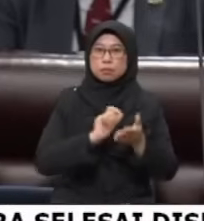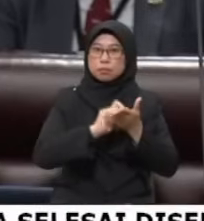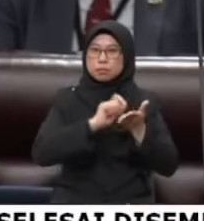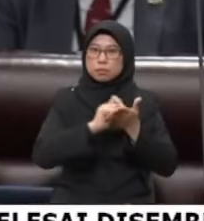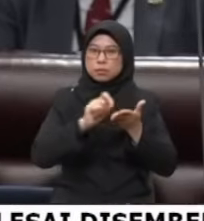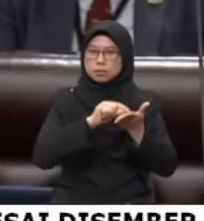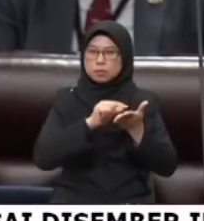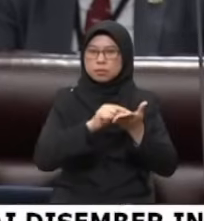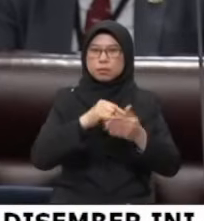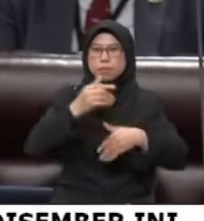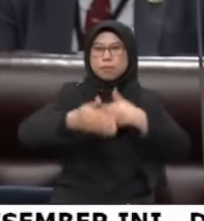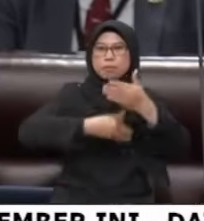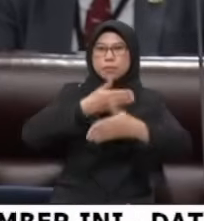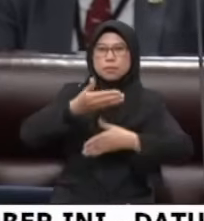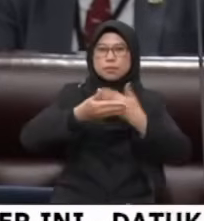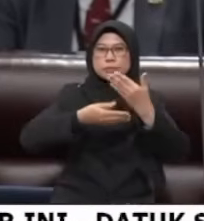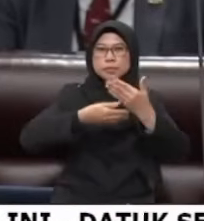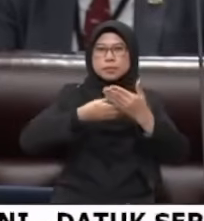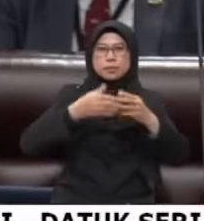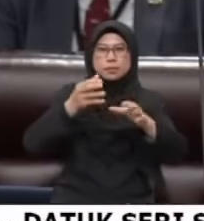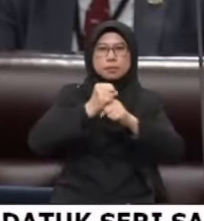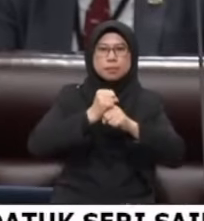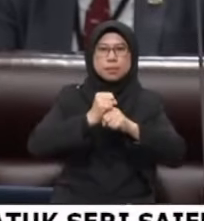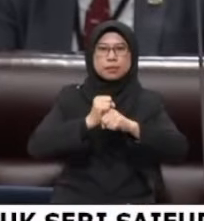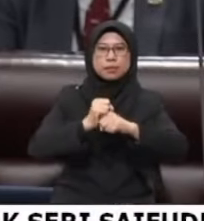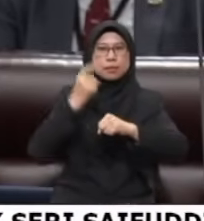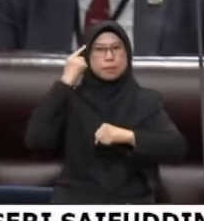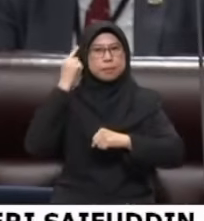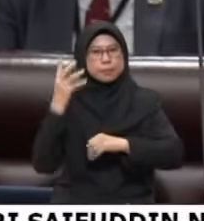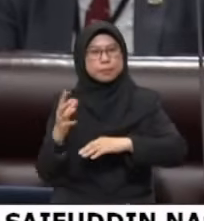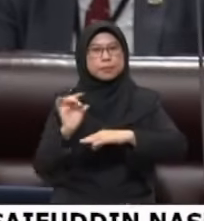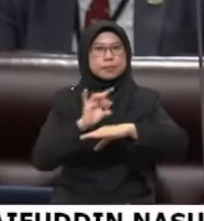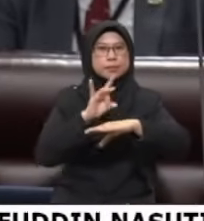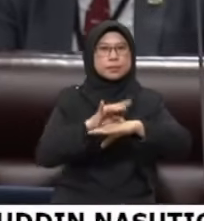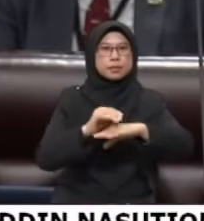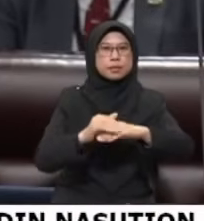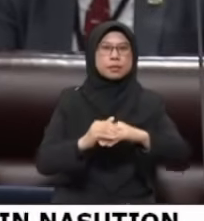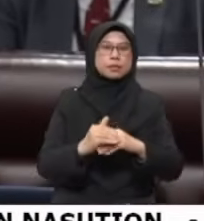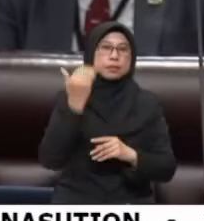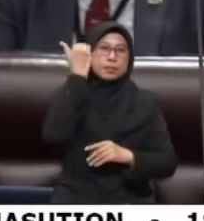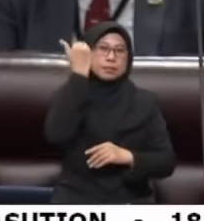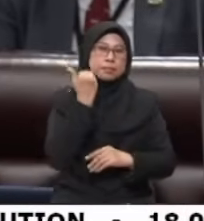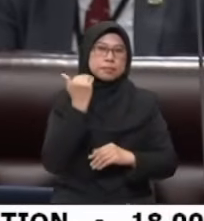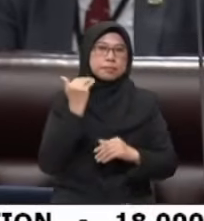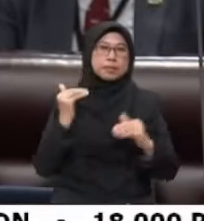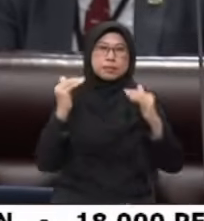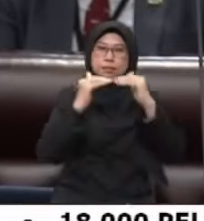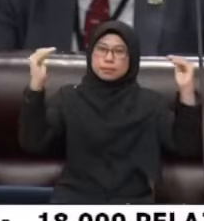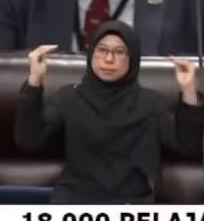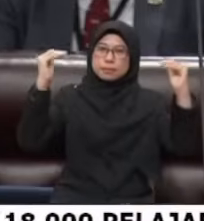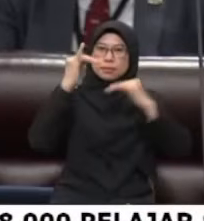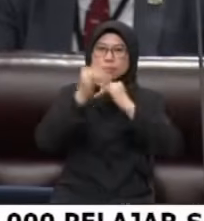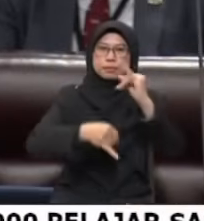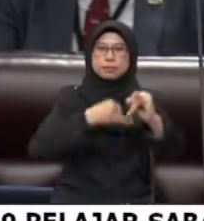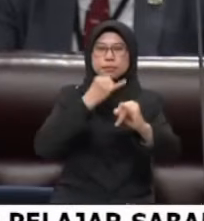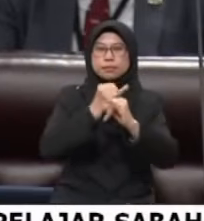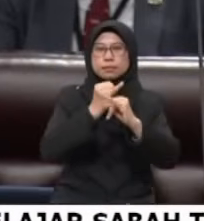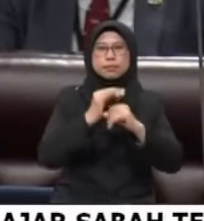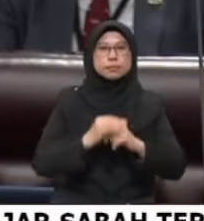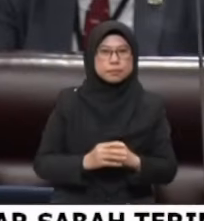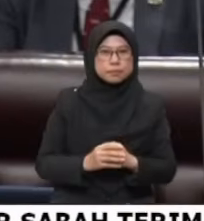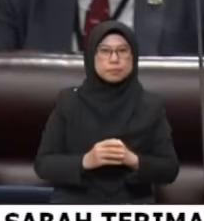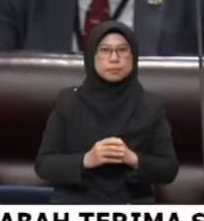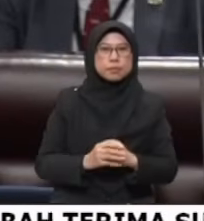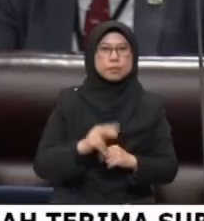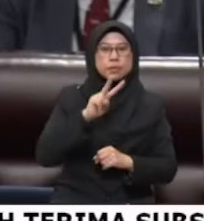bagi proses mendapatkan pendapat nasihat di Mahkamah keadilan antarabangsa ataupun icj